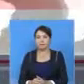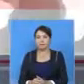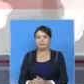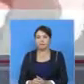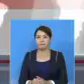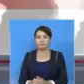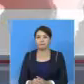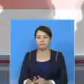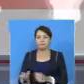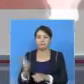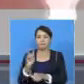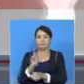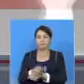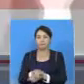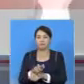Келген